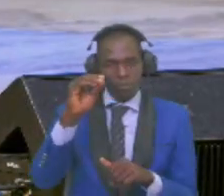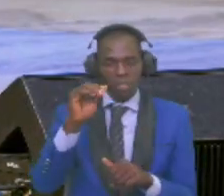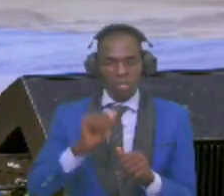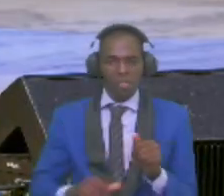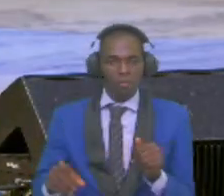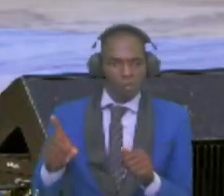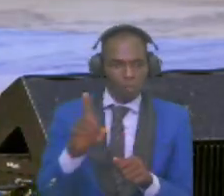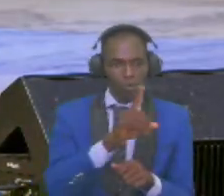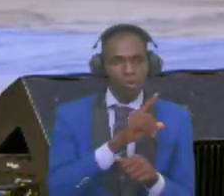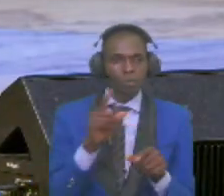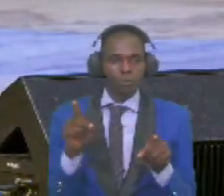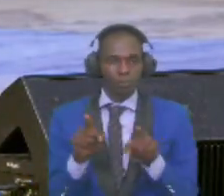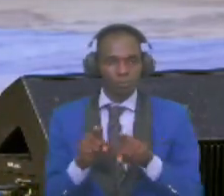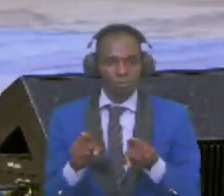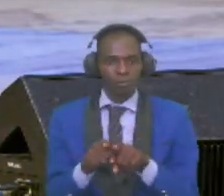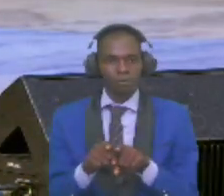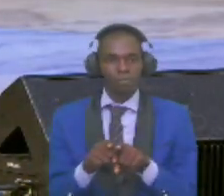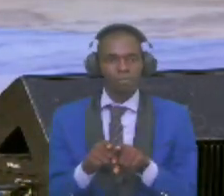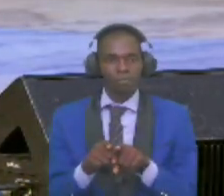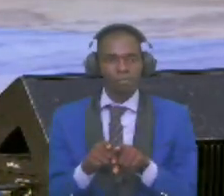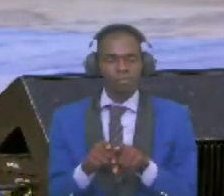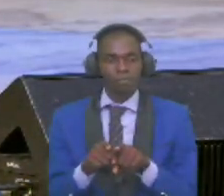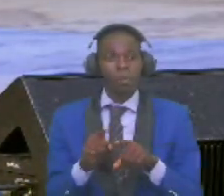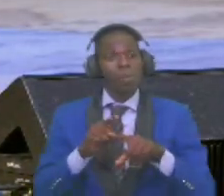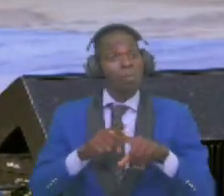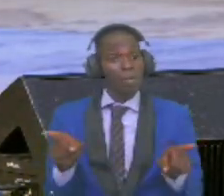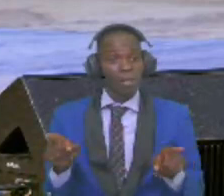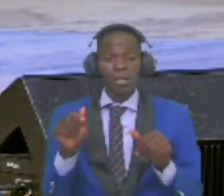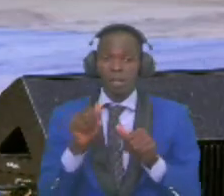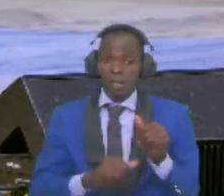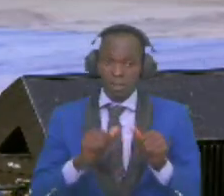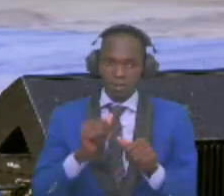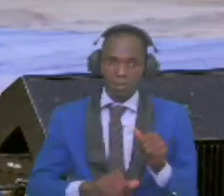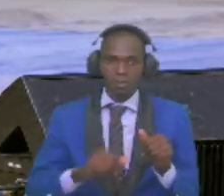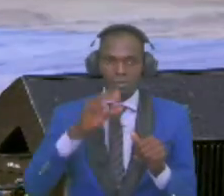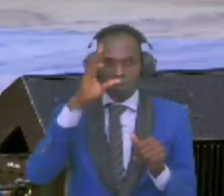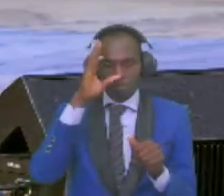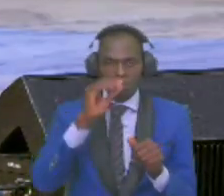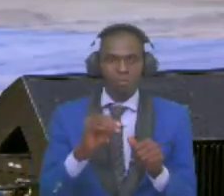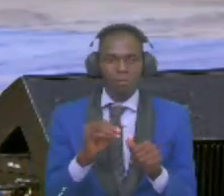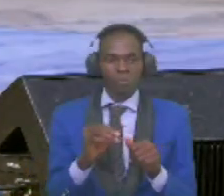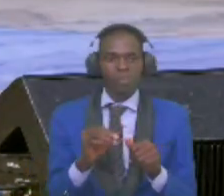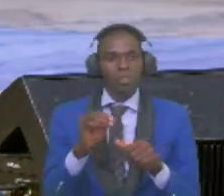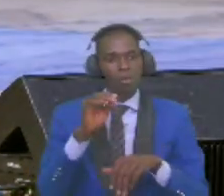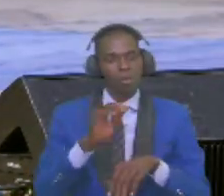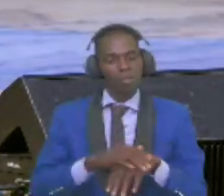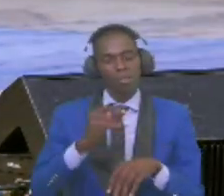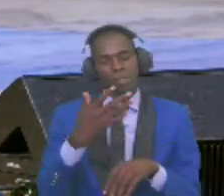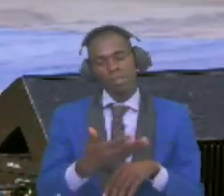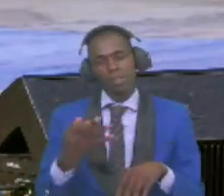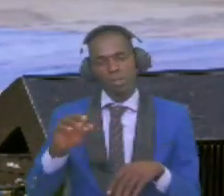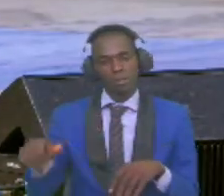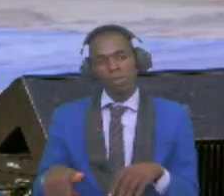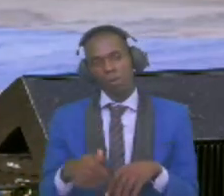vous au lieu de considérer que chacun de vous au lieu de considérer ses propres intérêts